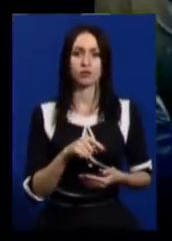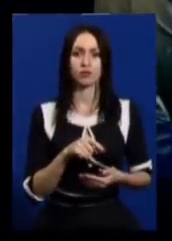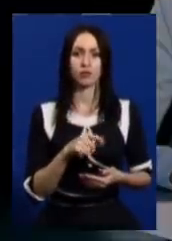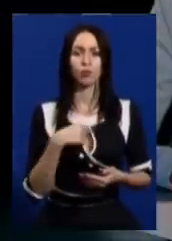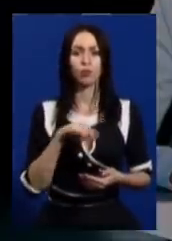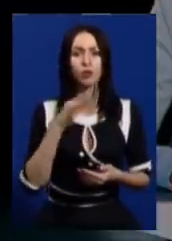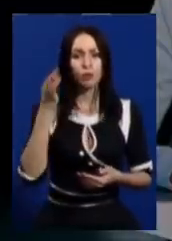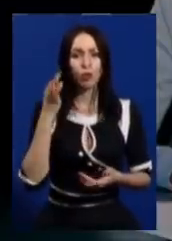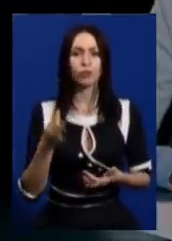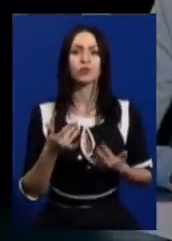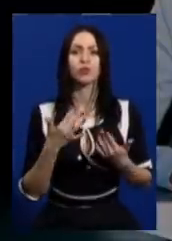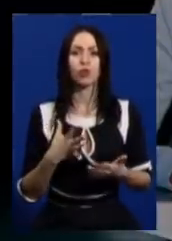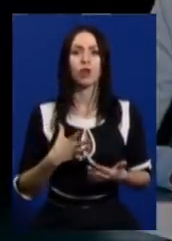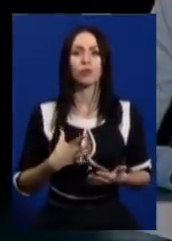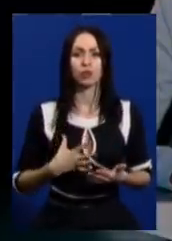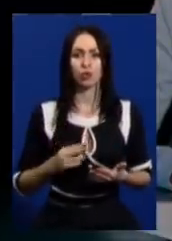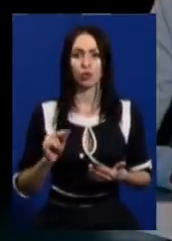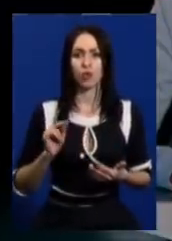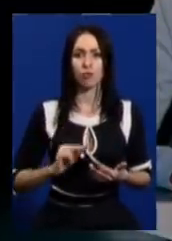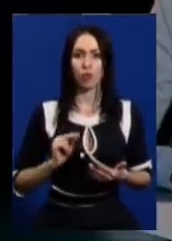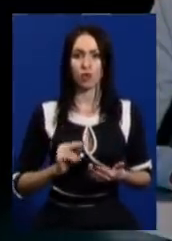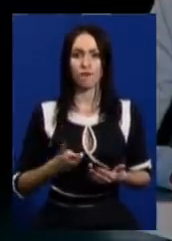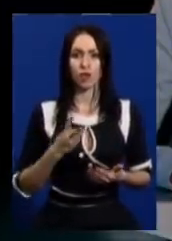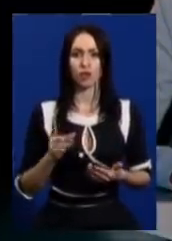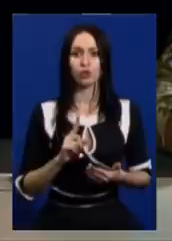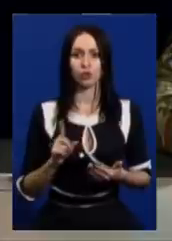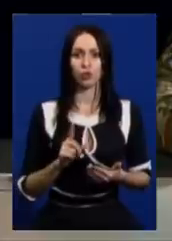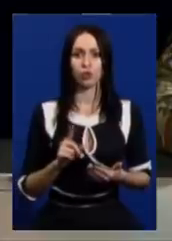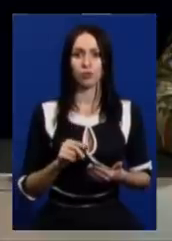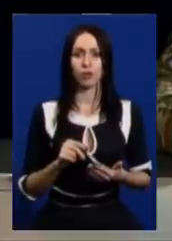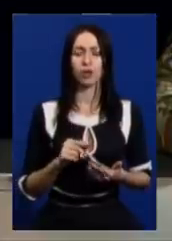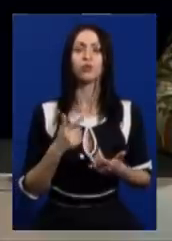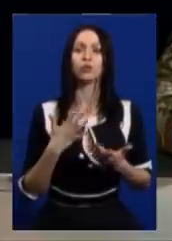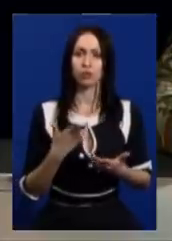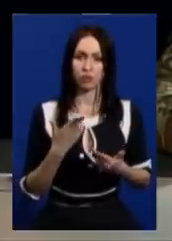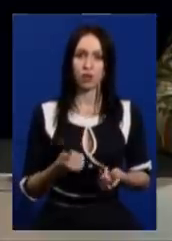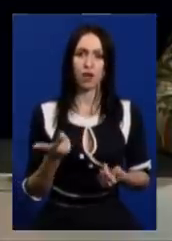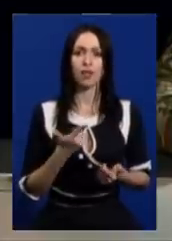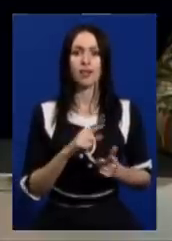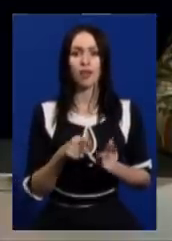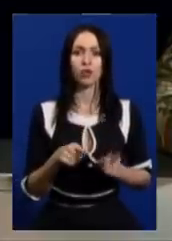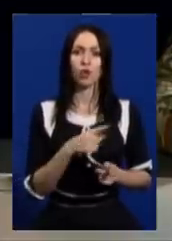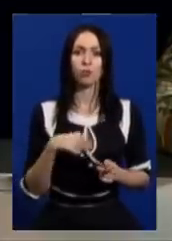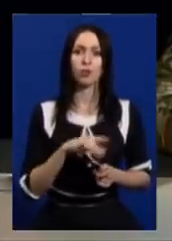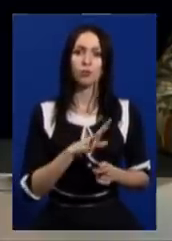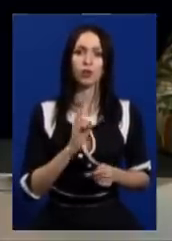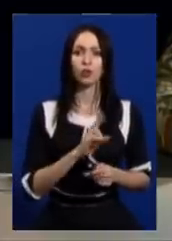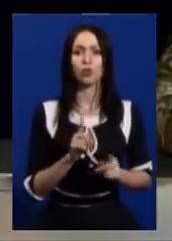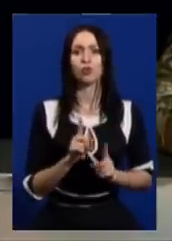пам'ятаємо, скільки довелося працювати волонтером, щоб одягти першу хвилю. Однозначно, діти ми були, хто що